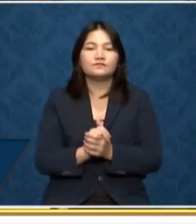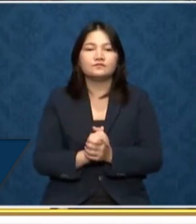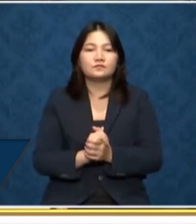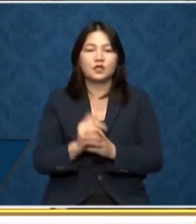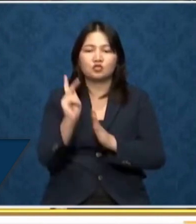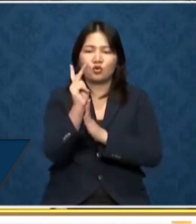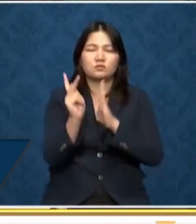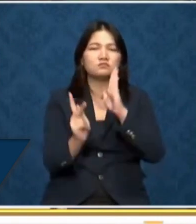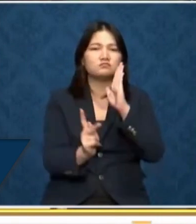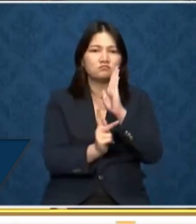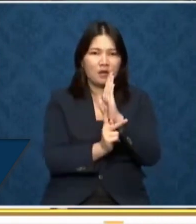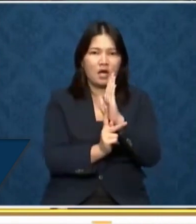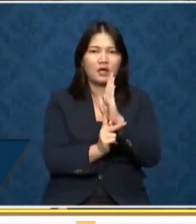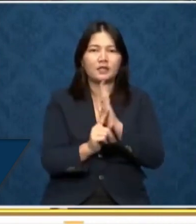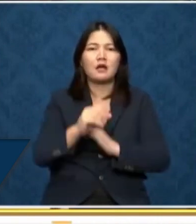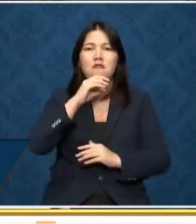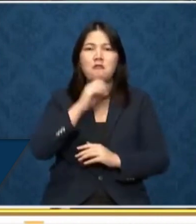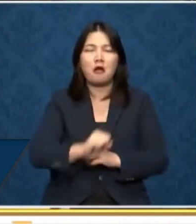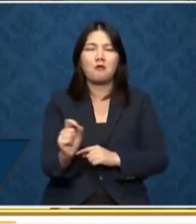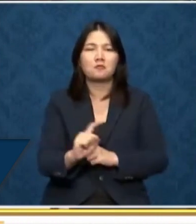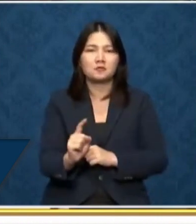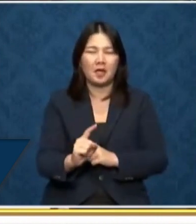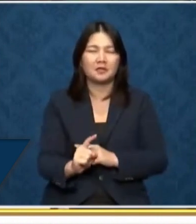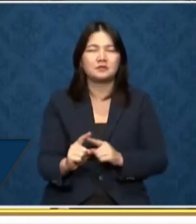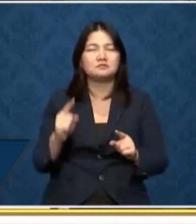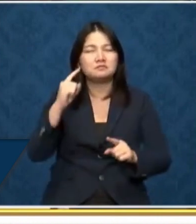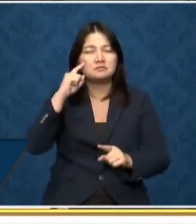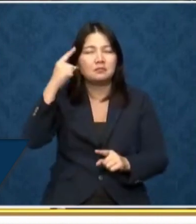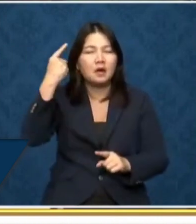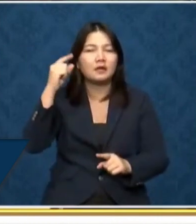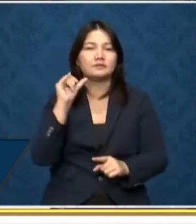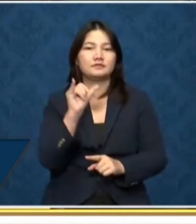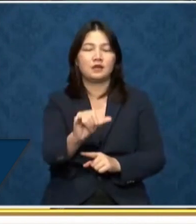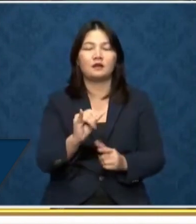สมัยเป็นเครื่องมือทำให้เกิดความไม่เป็นธรรมกับประชาชน